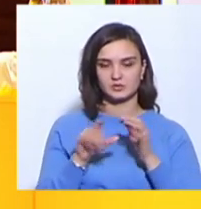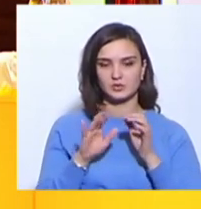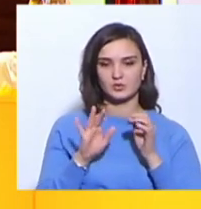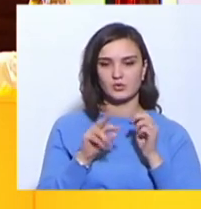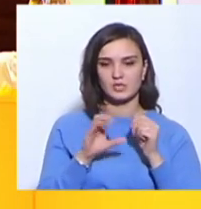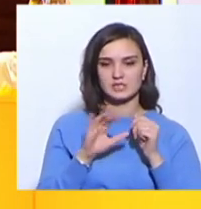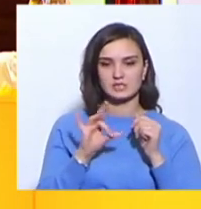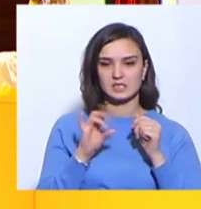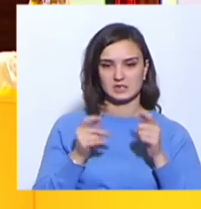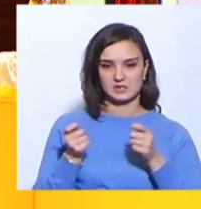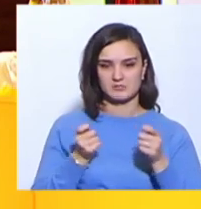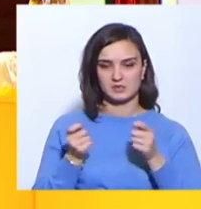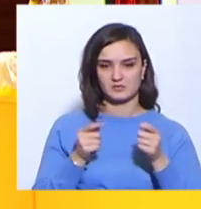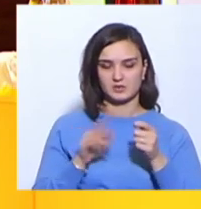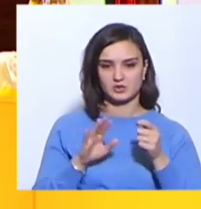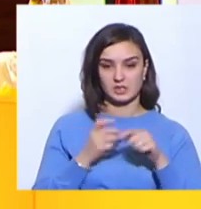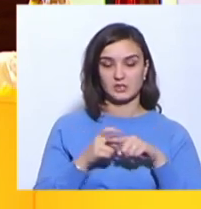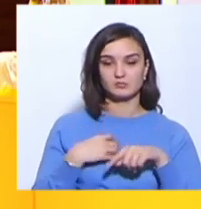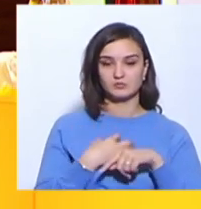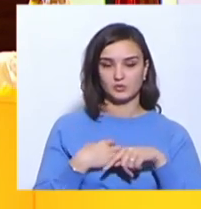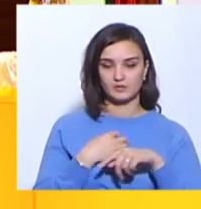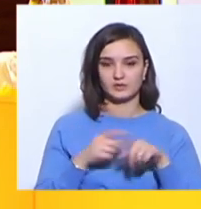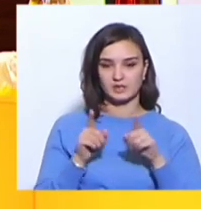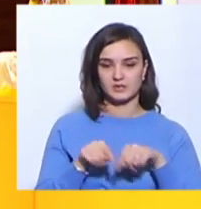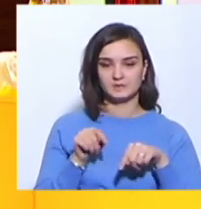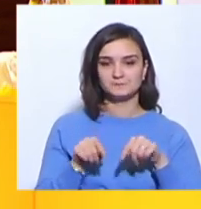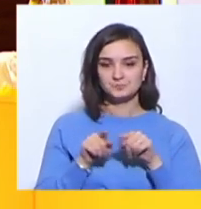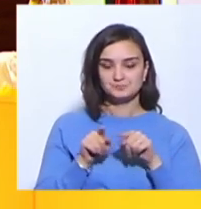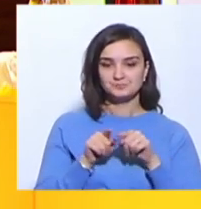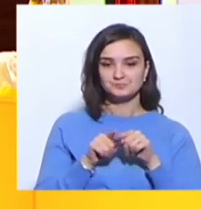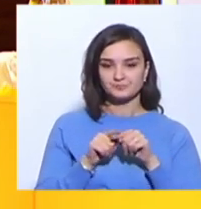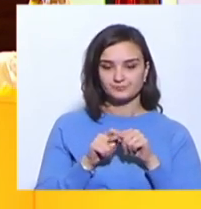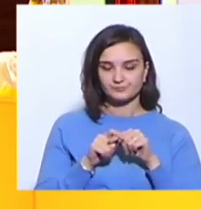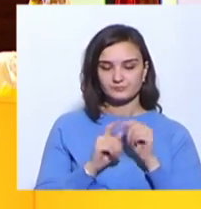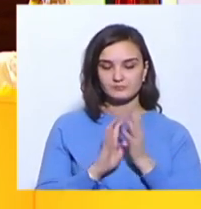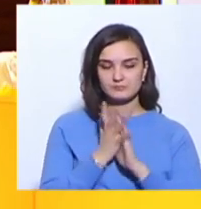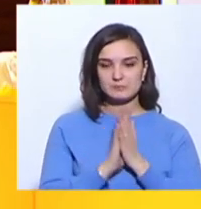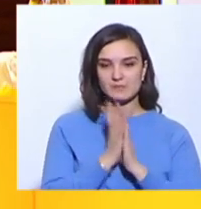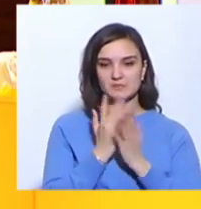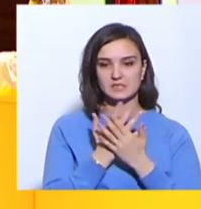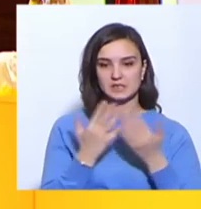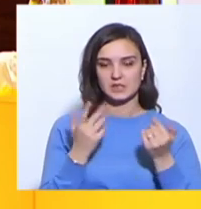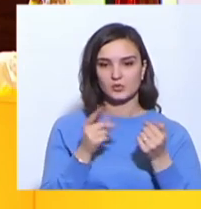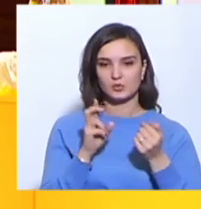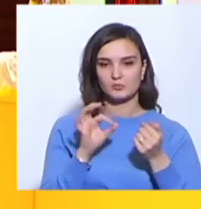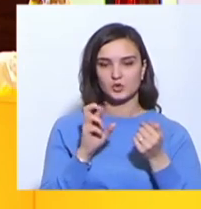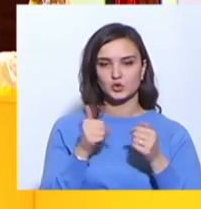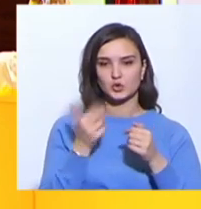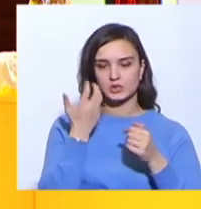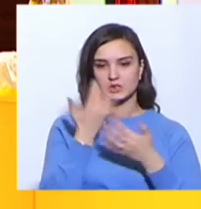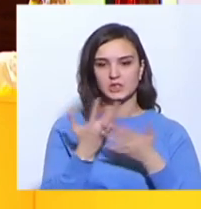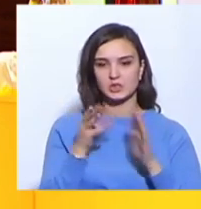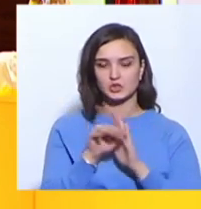დონის მართვაშიც. არანაკლებ მნიშვნელოვანია ისეთი მცენარეული ბოჭკო, როგორიც არის ხილში. ეს